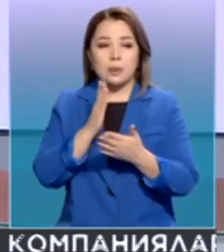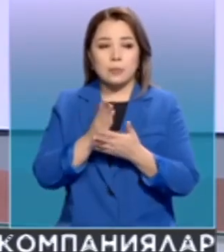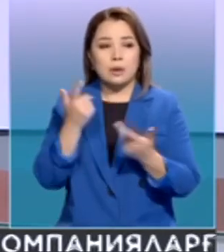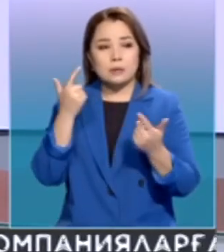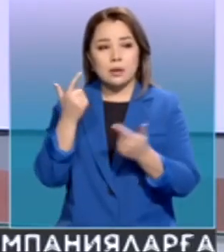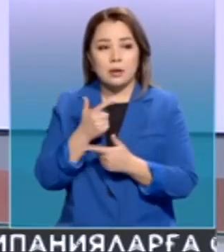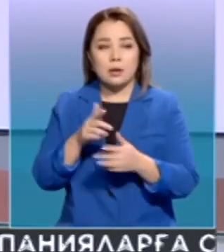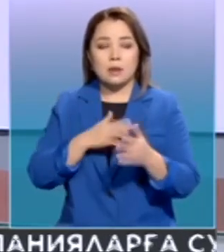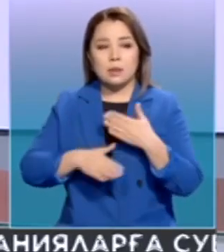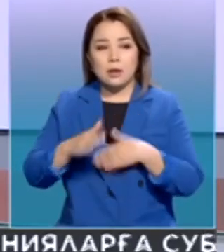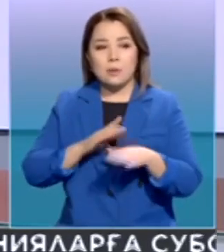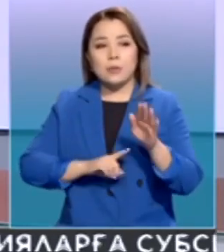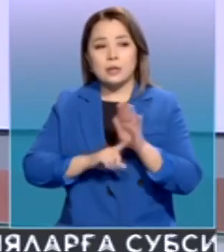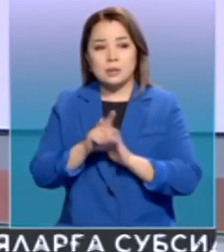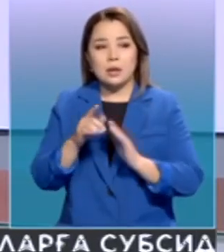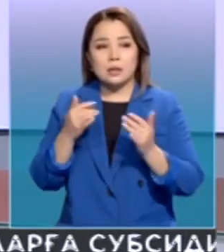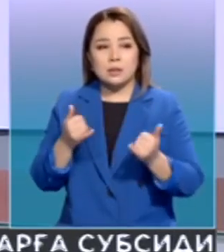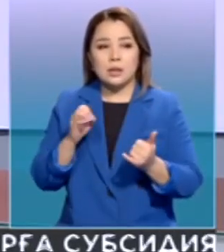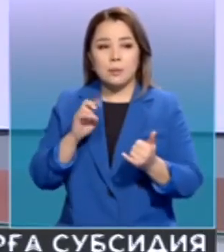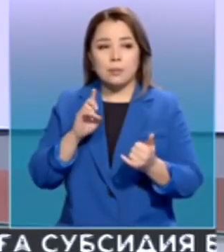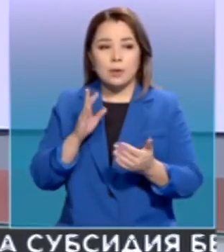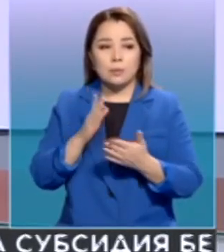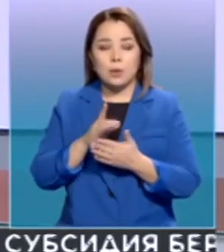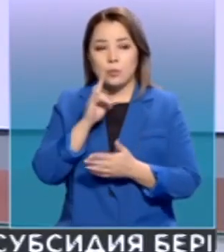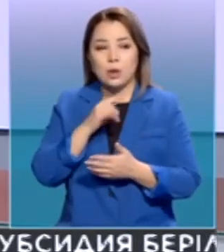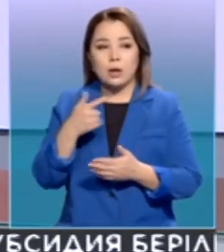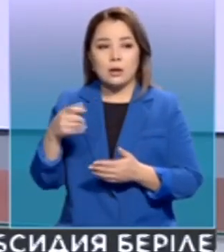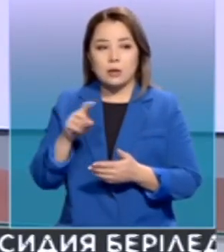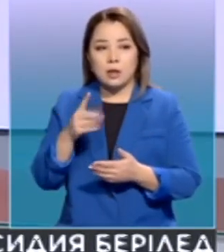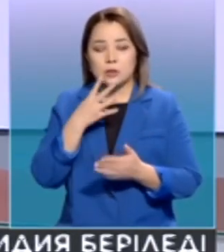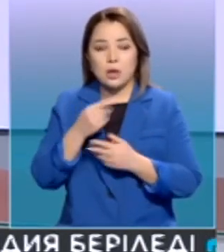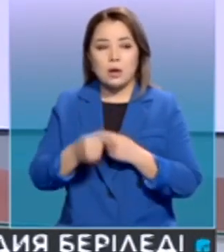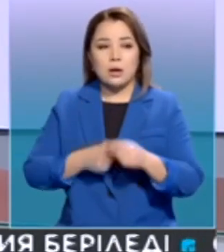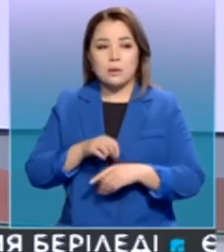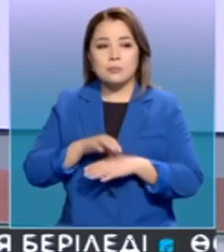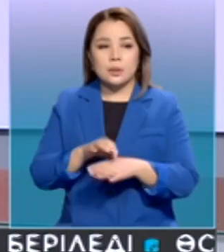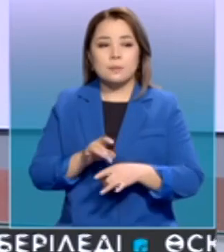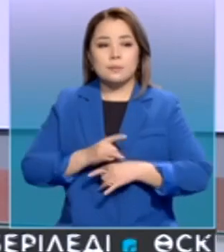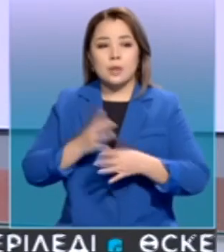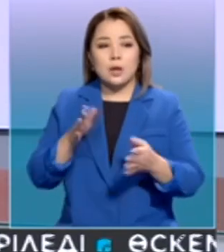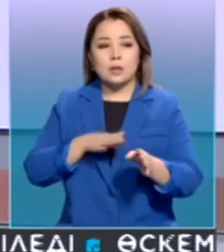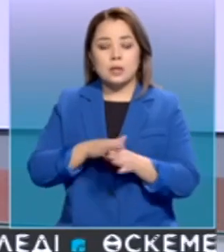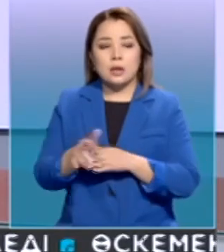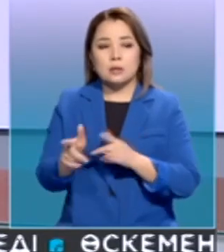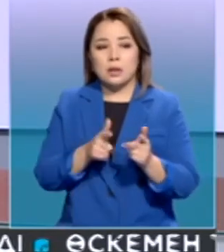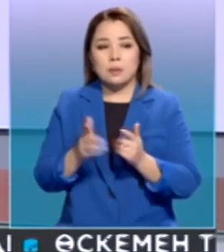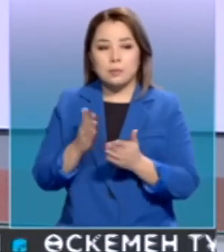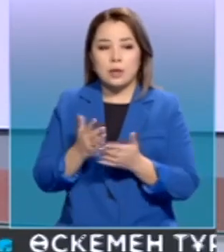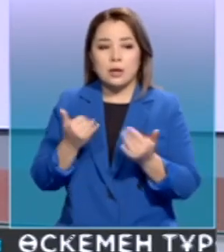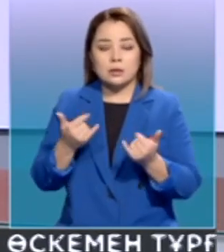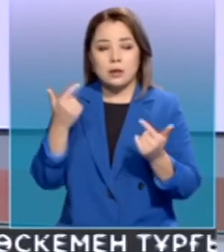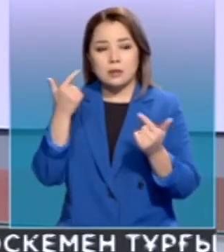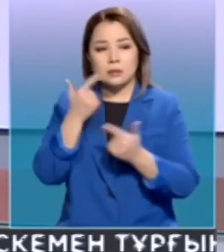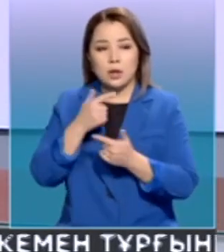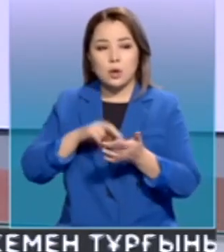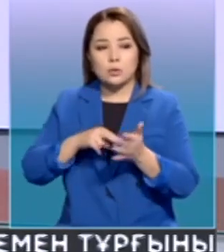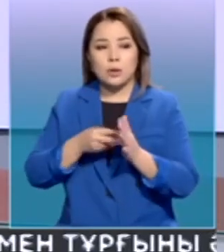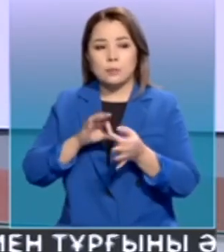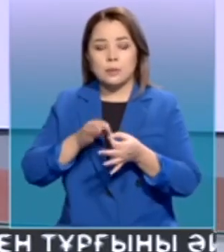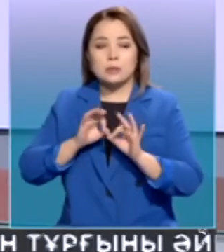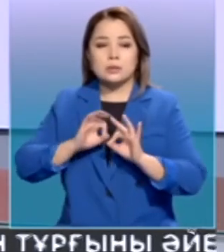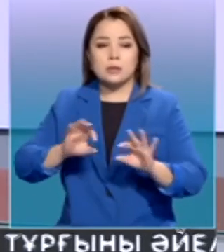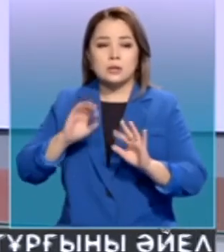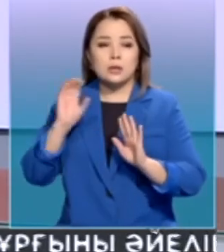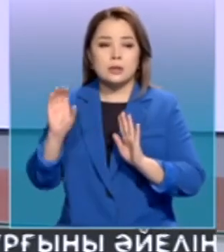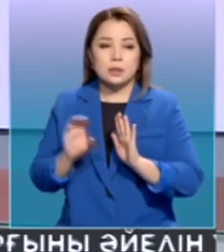бағытындағы қанат қақты бастаманы Ембі мұнайгаз акционерлік қоғамы өзінің ғасырлық мерейтойына орай жүзеге асырды. Зияткерлік жоба туралы тілшіміз